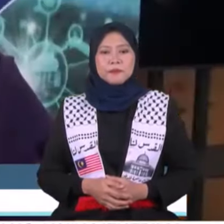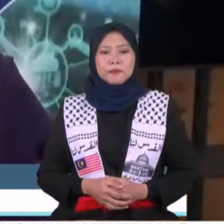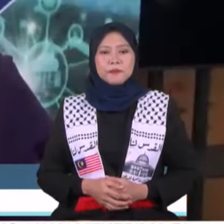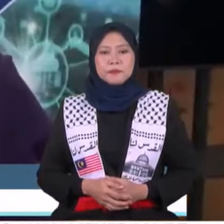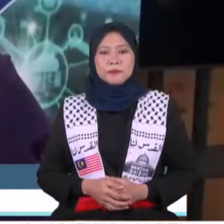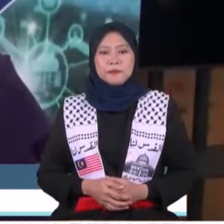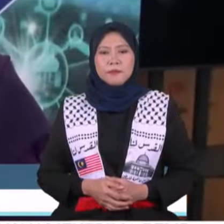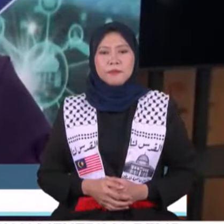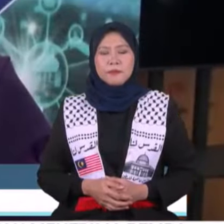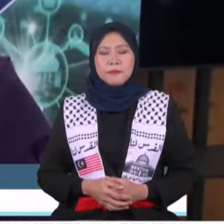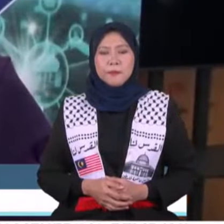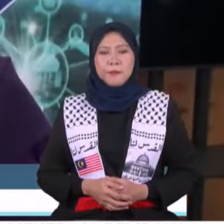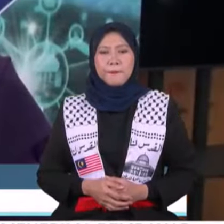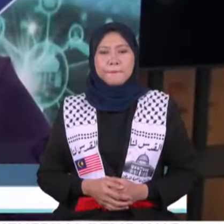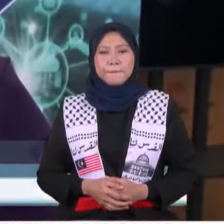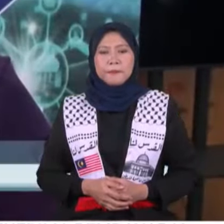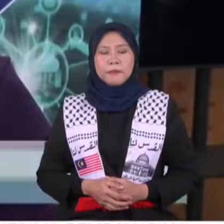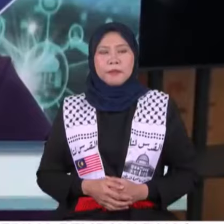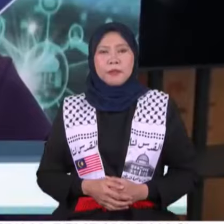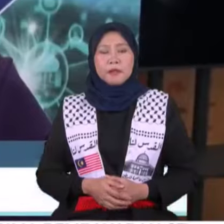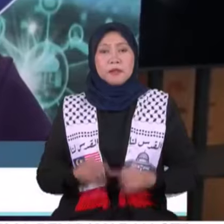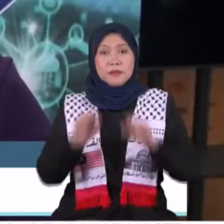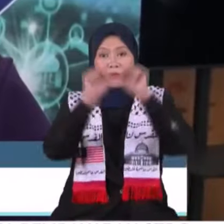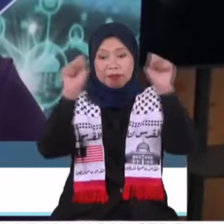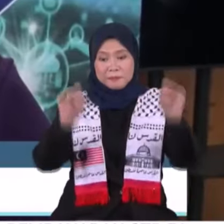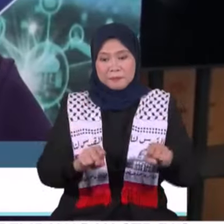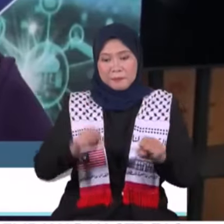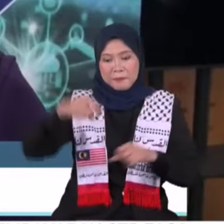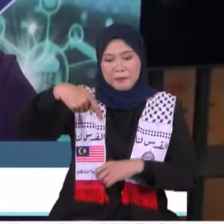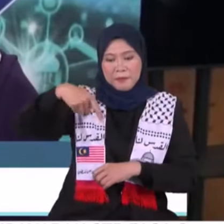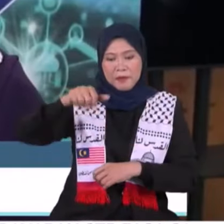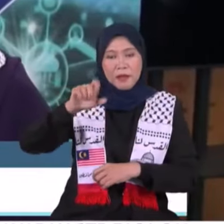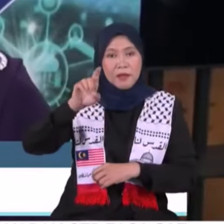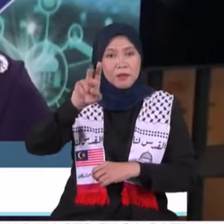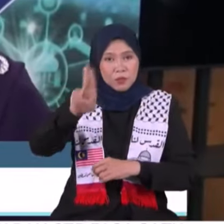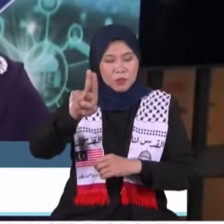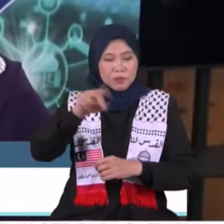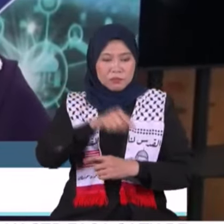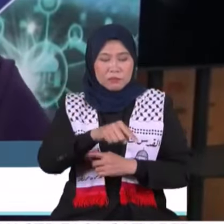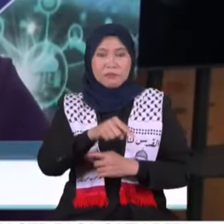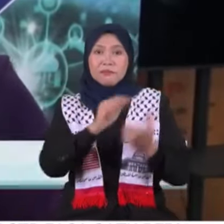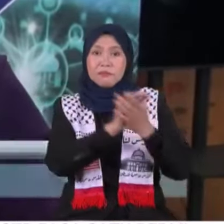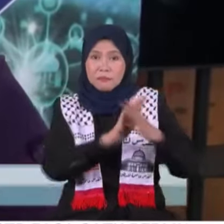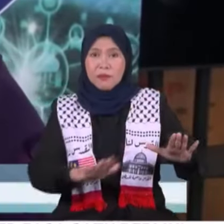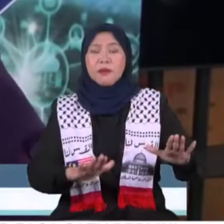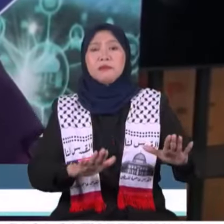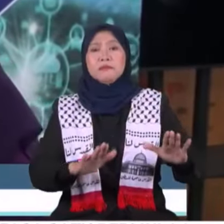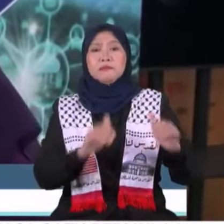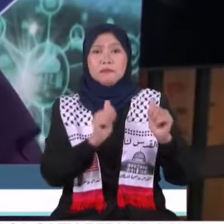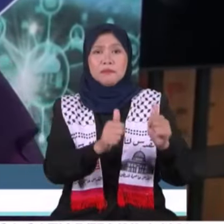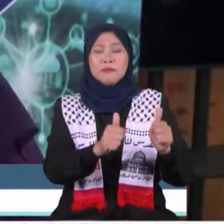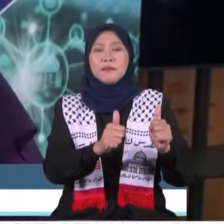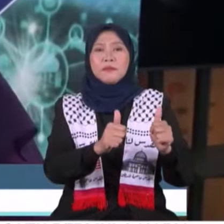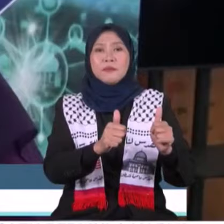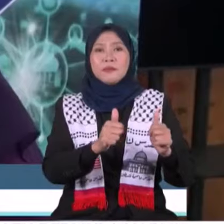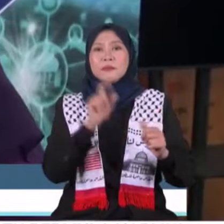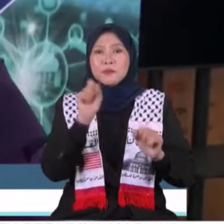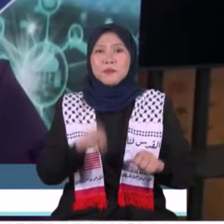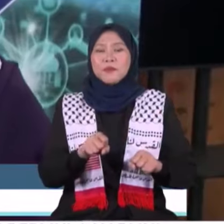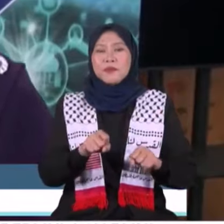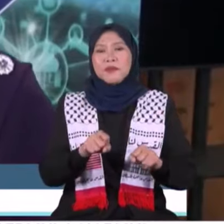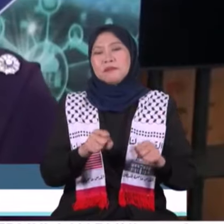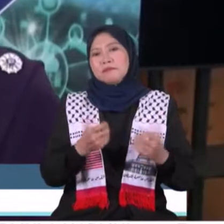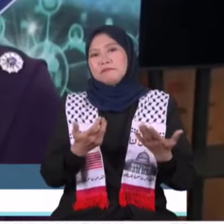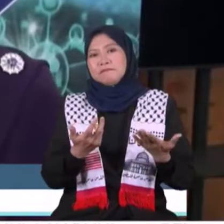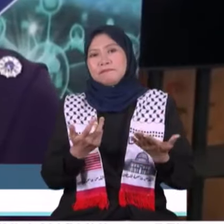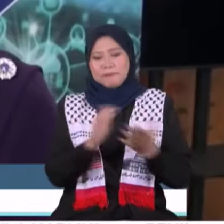berkenaan keselamatan sistem ini adalah orang kata apa terpelihara dan mempunyai jaminan